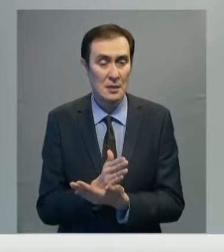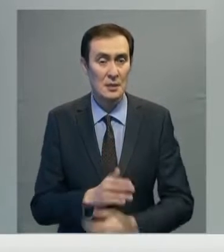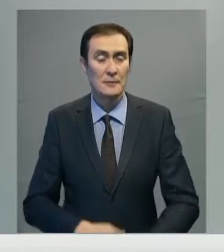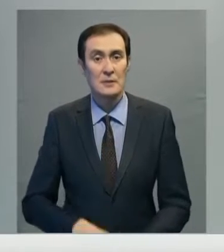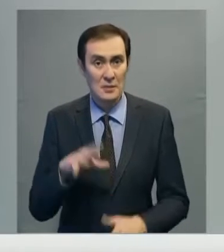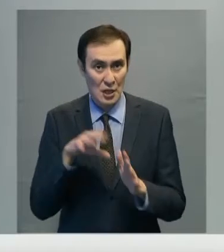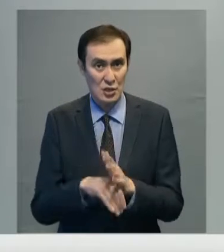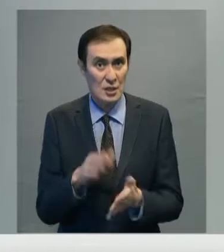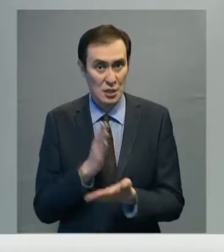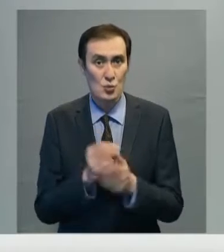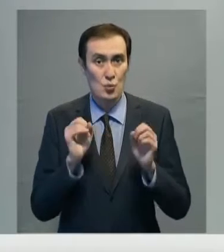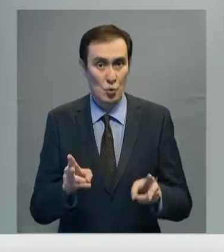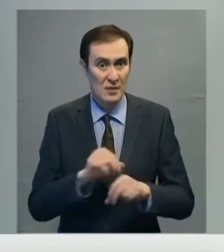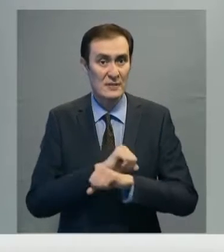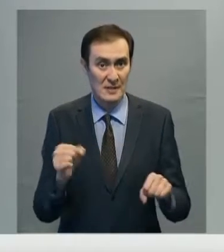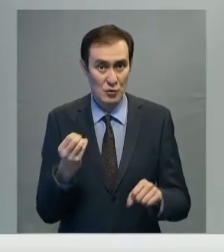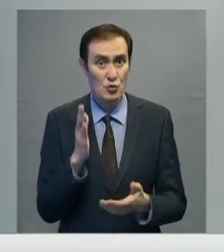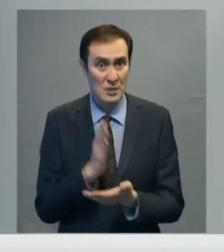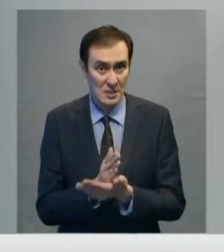возможность угрозы взрыва еще